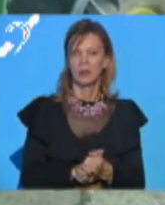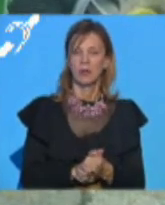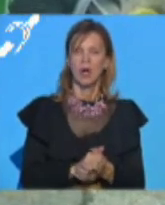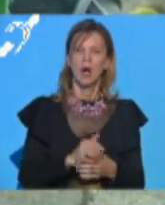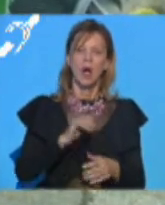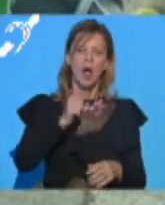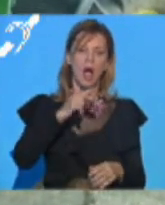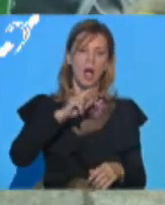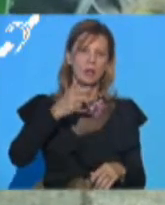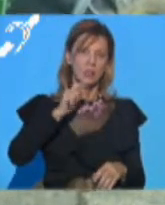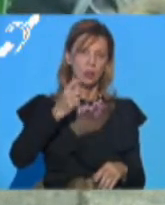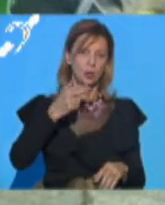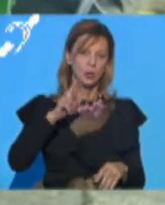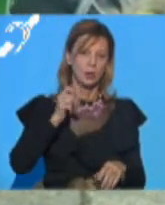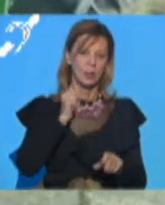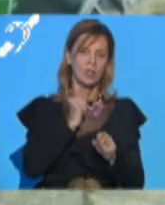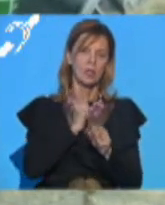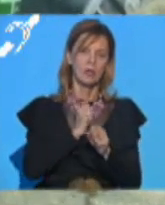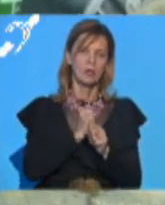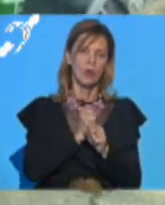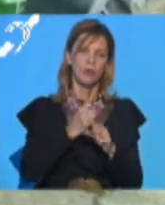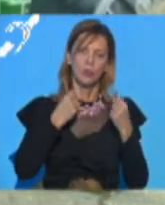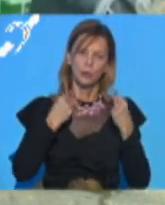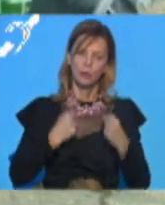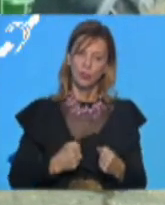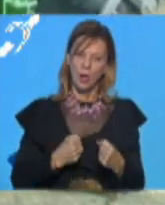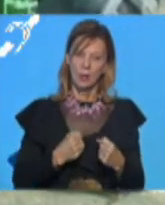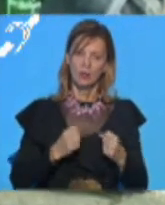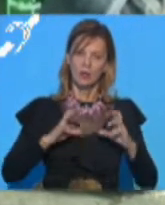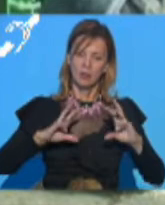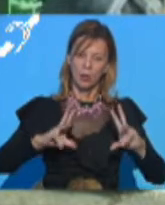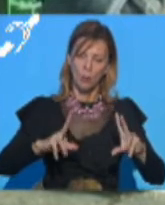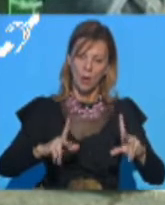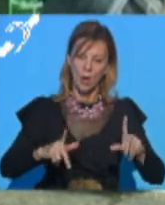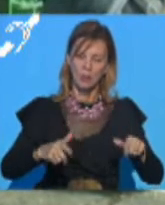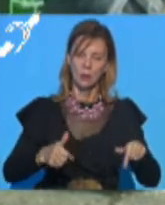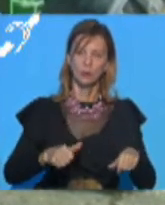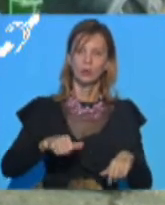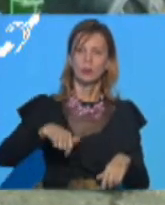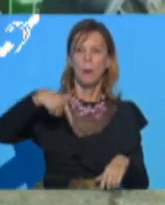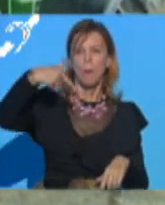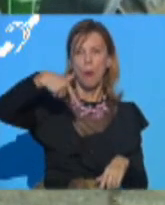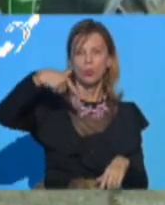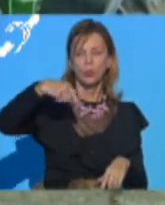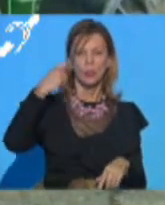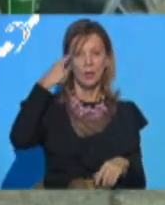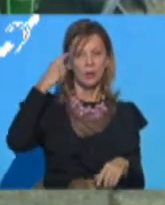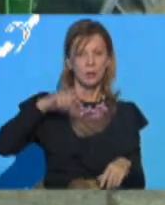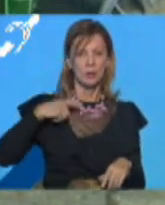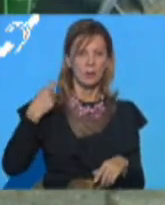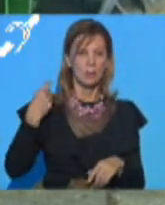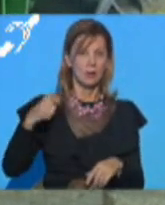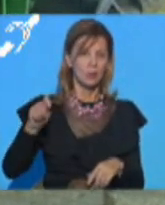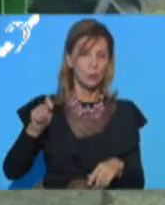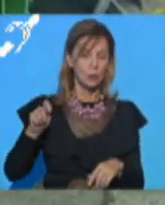Arăturile s-au făcut foarte greu, care s-au făcut, s-au lucrat foarte greu. Motorina știm bine cum a fost, foarte scumpă.